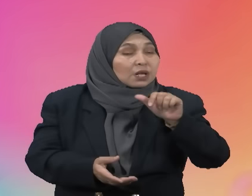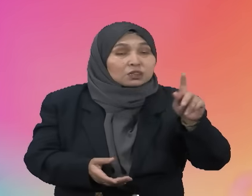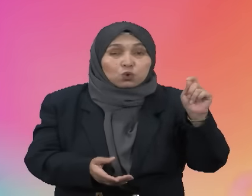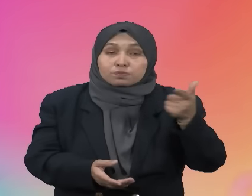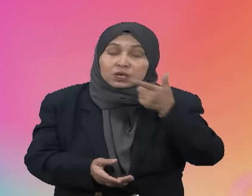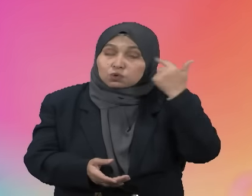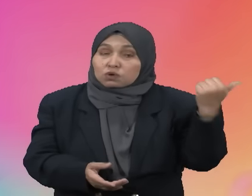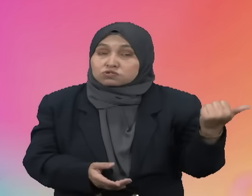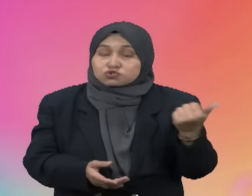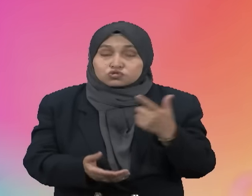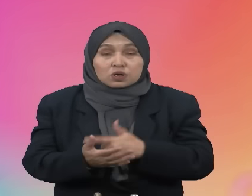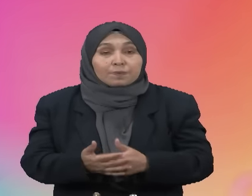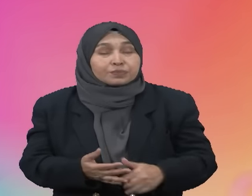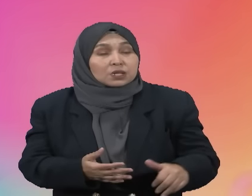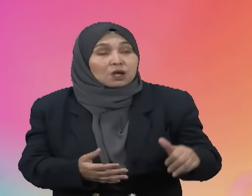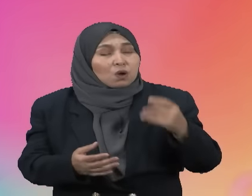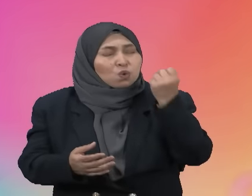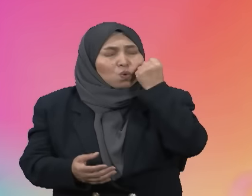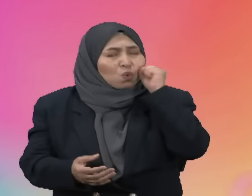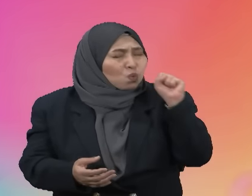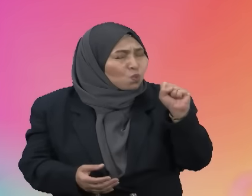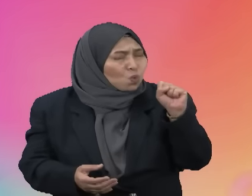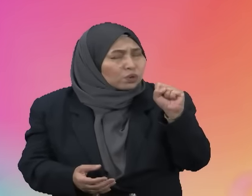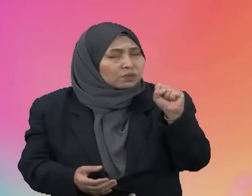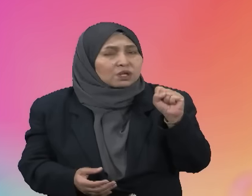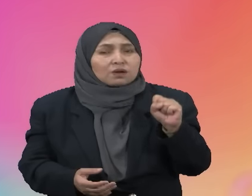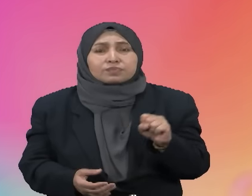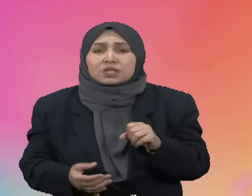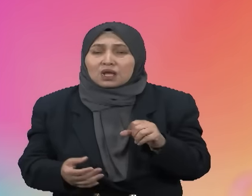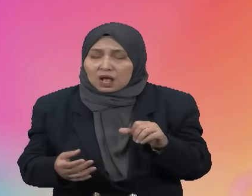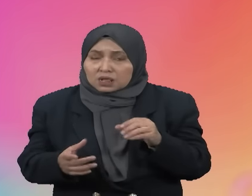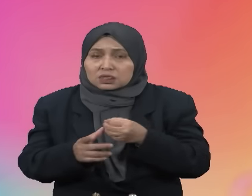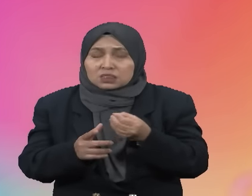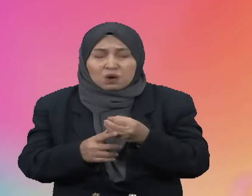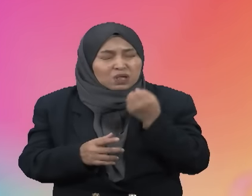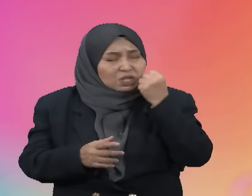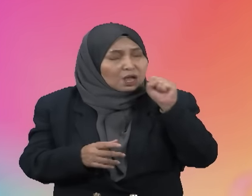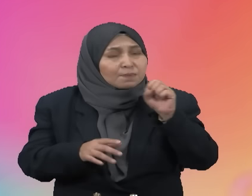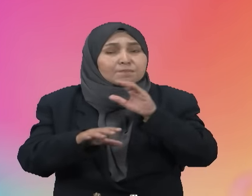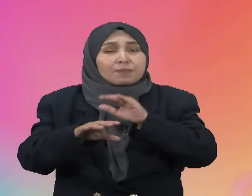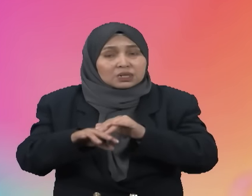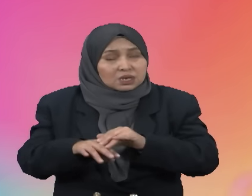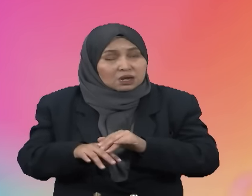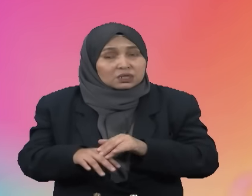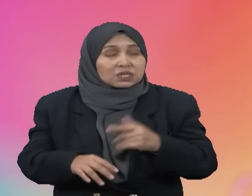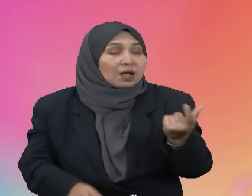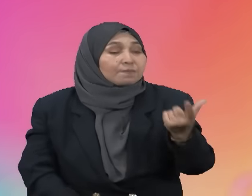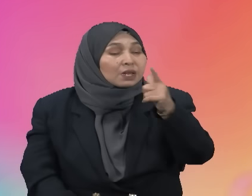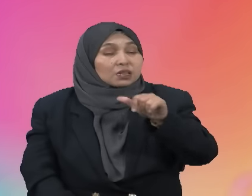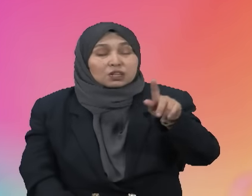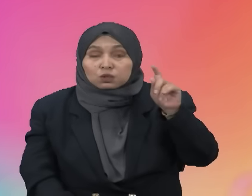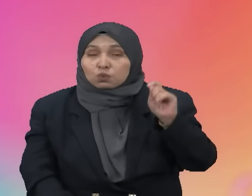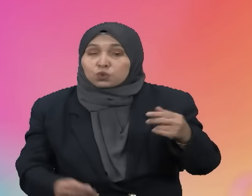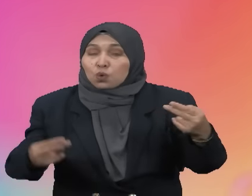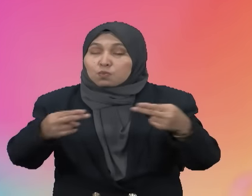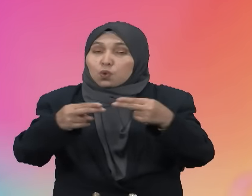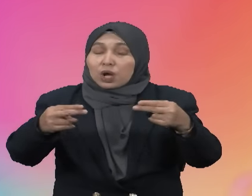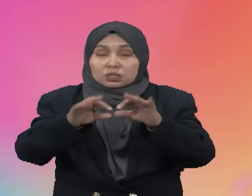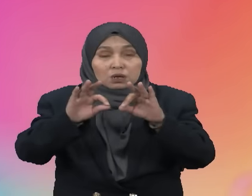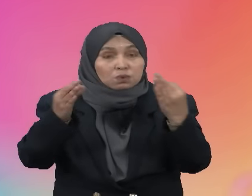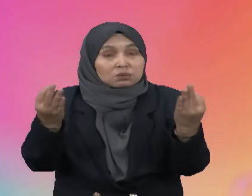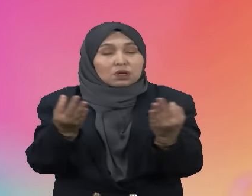kerana baginda kufur dan ingkar, ataupun baginda ingkar kepada Nabi Lut alaihi salam, hubungan kekeluargaan